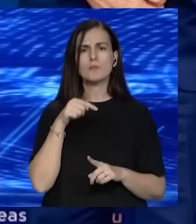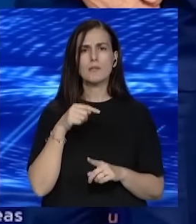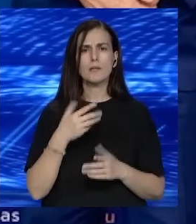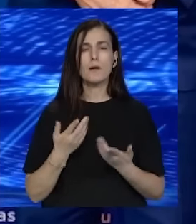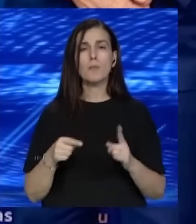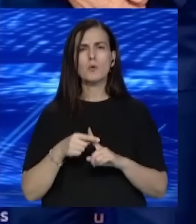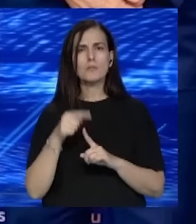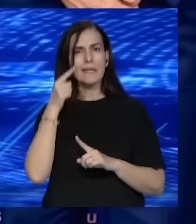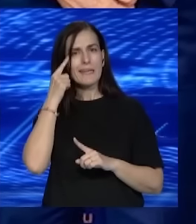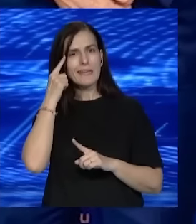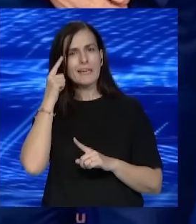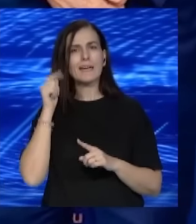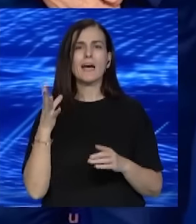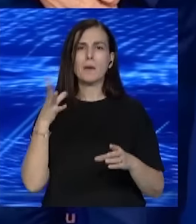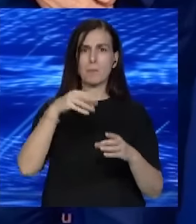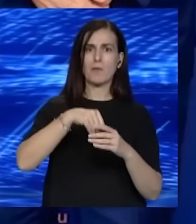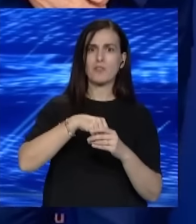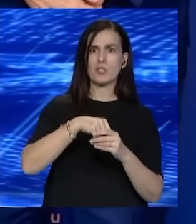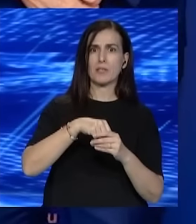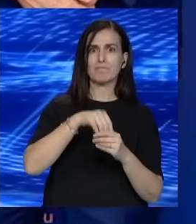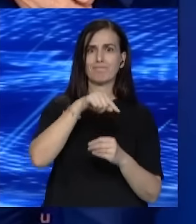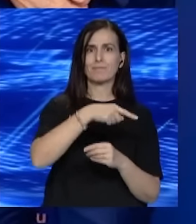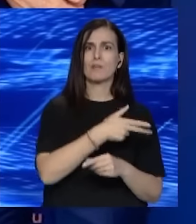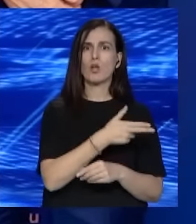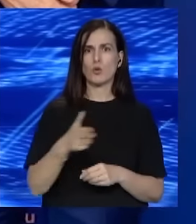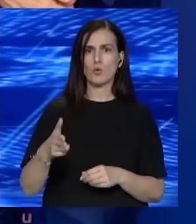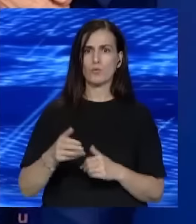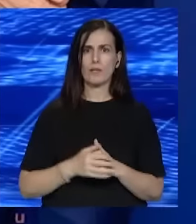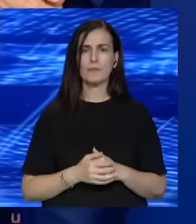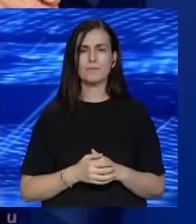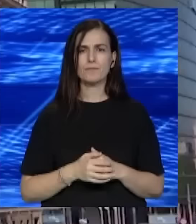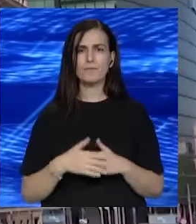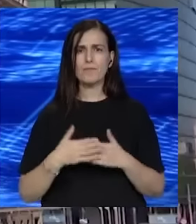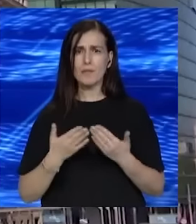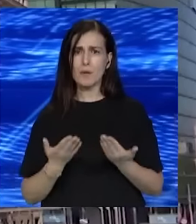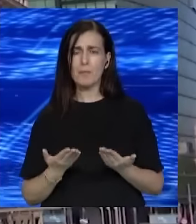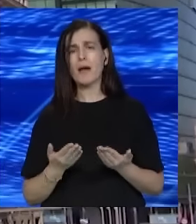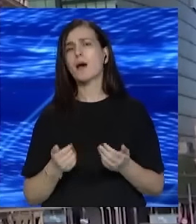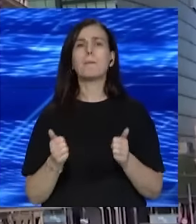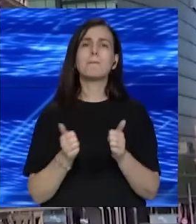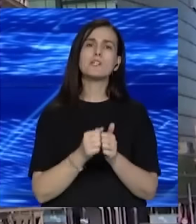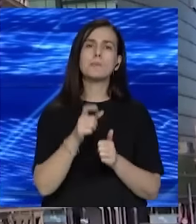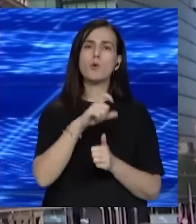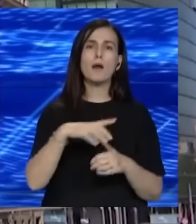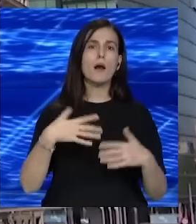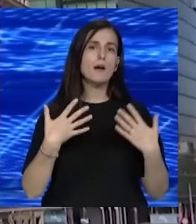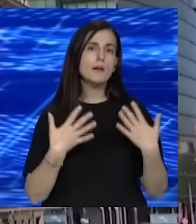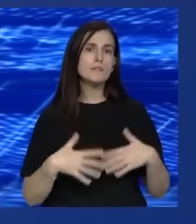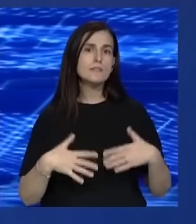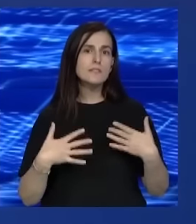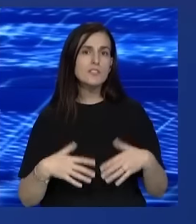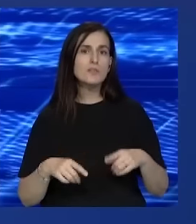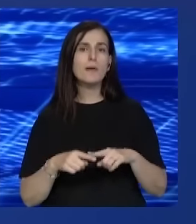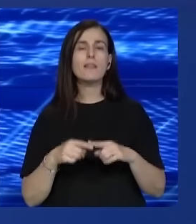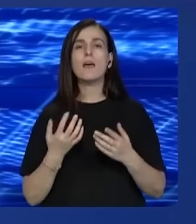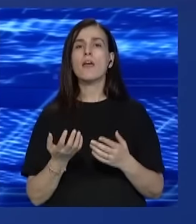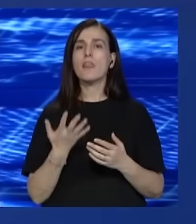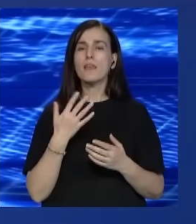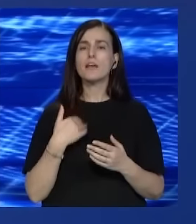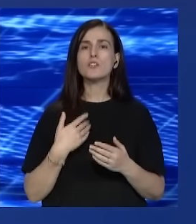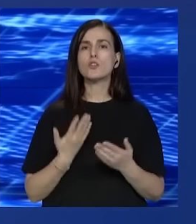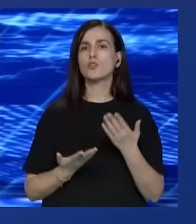ekonomik. Profesuesi i lartë i Bashkimit Evropian theksoi se Ballkani Perëndimor është një pjesë integrale e së ardhmes së Evropës, ndaj ai mendon se antarësimi